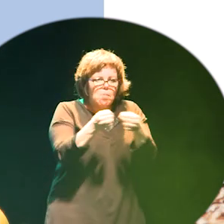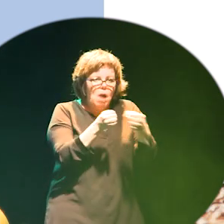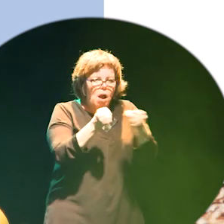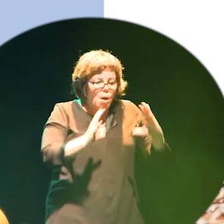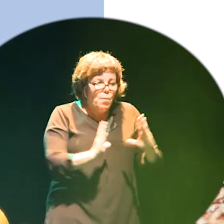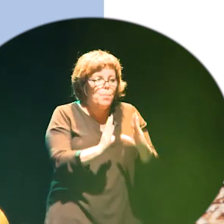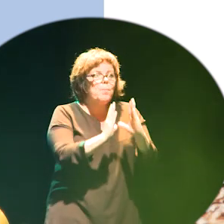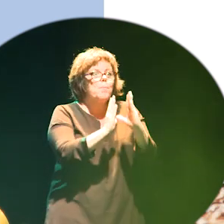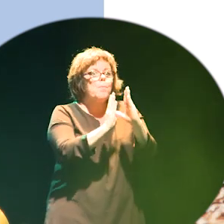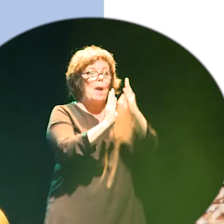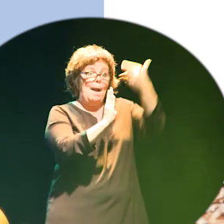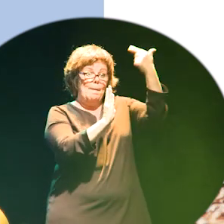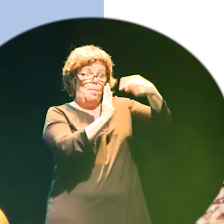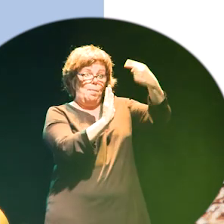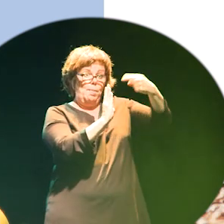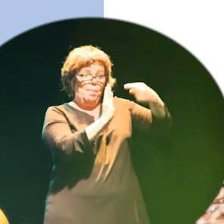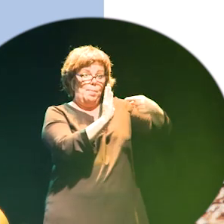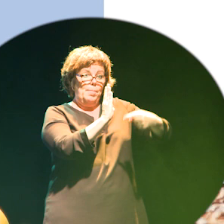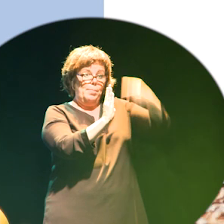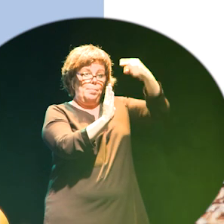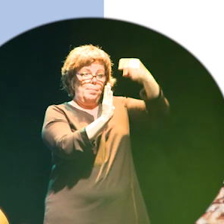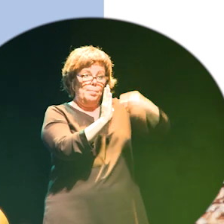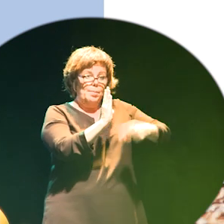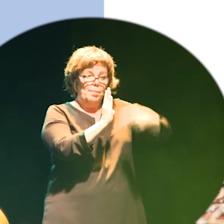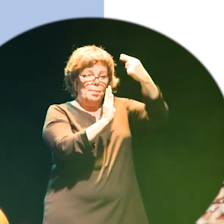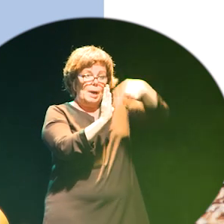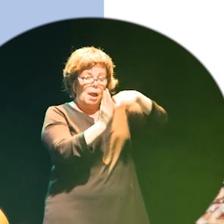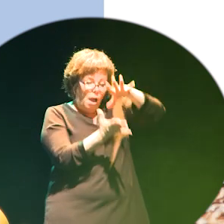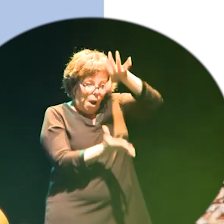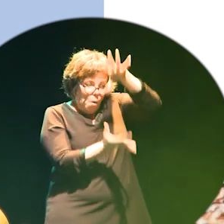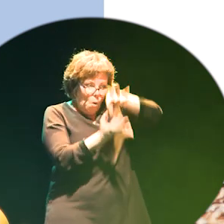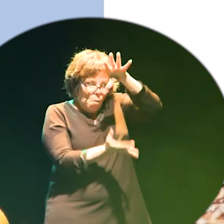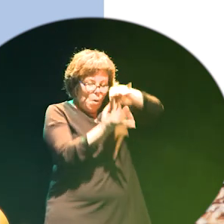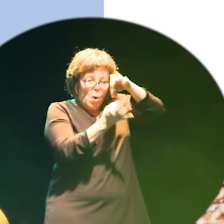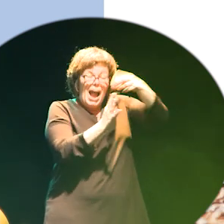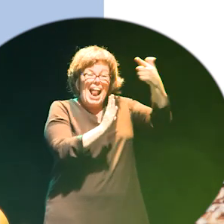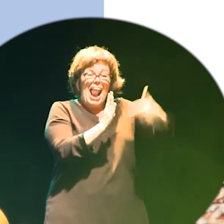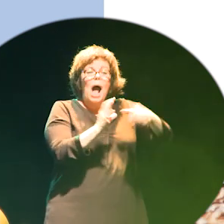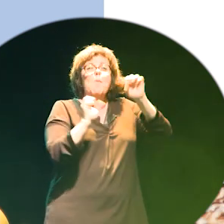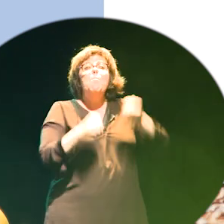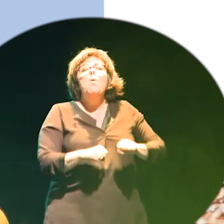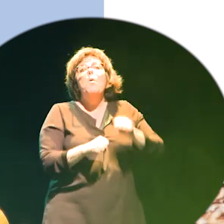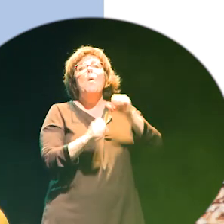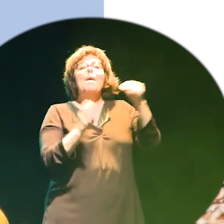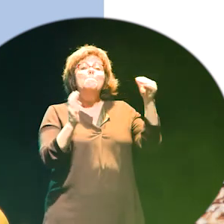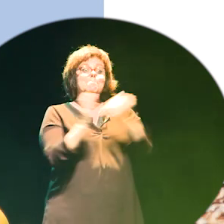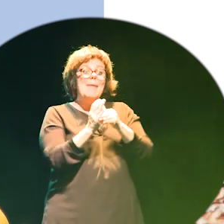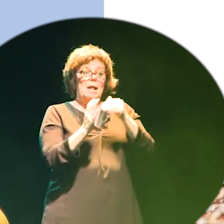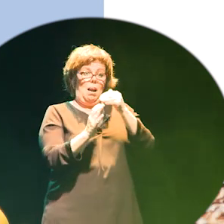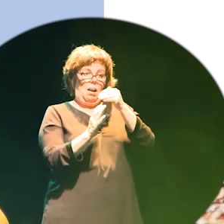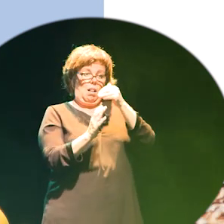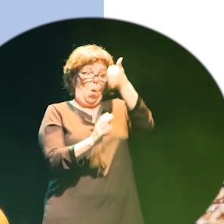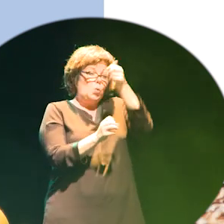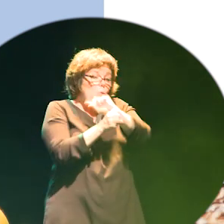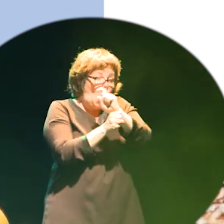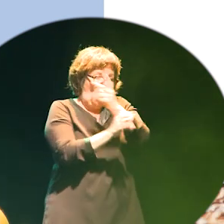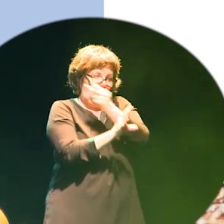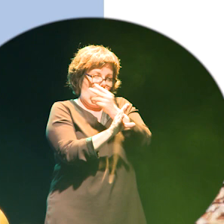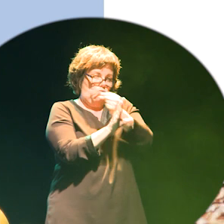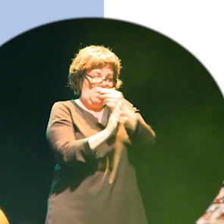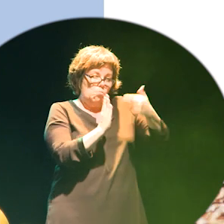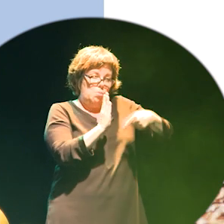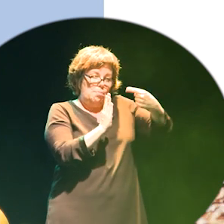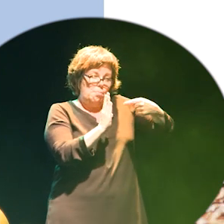laser, déclenchent une fluorescence et une diffusion, sont enregistrées à une vitesse de 1000 particules par seconde. Ensuite, une